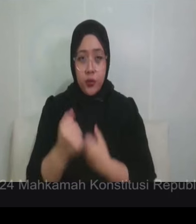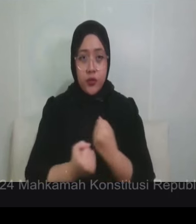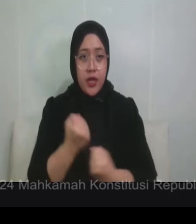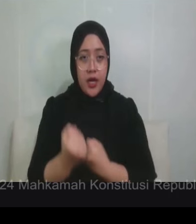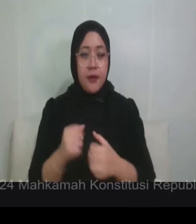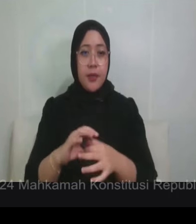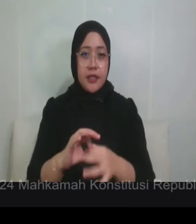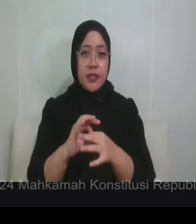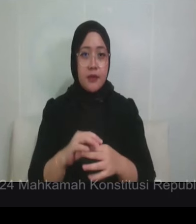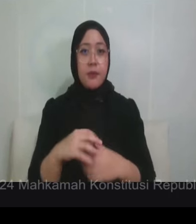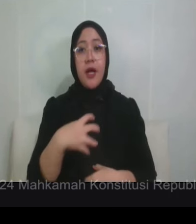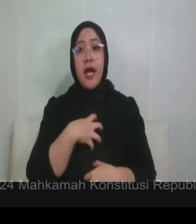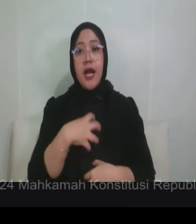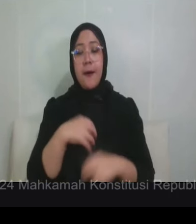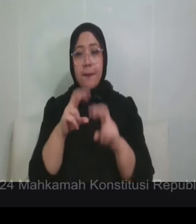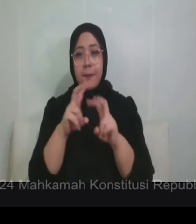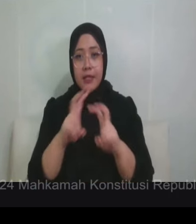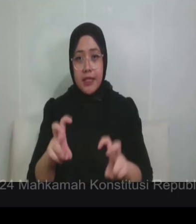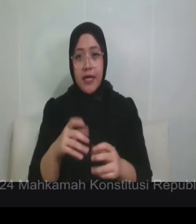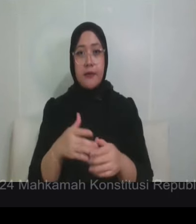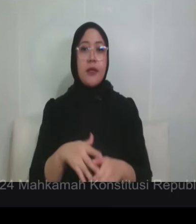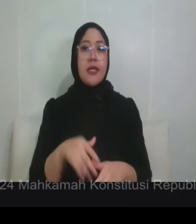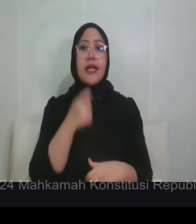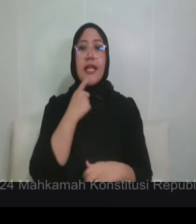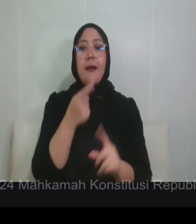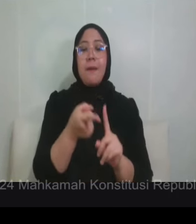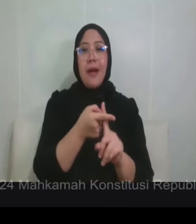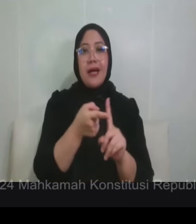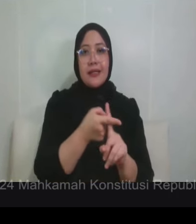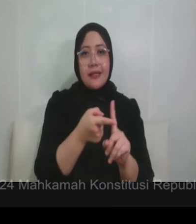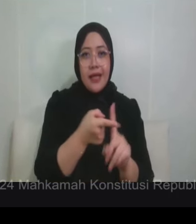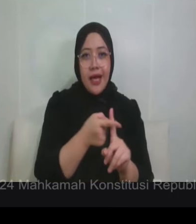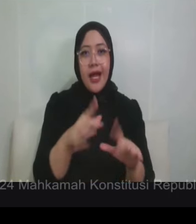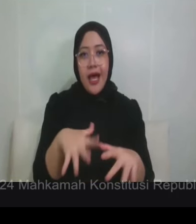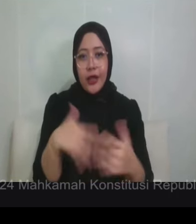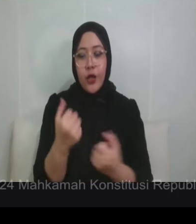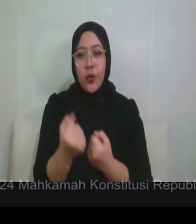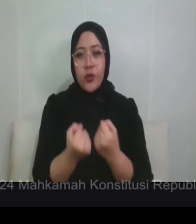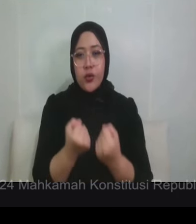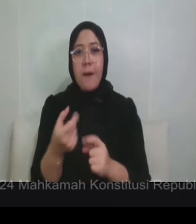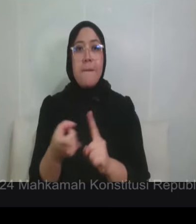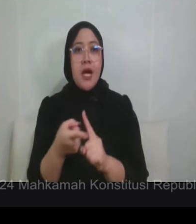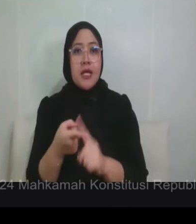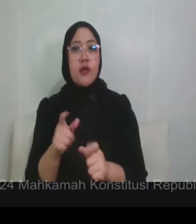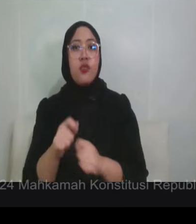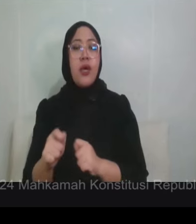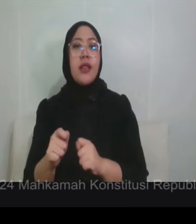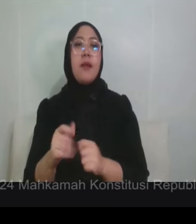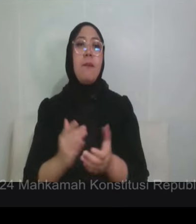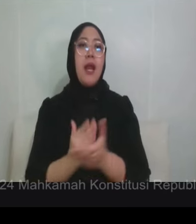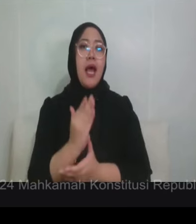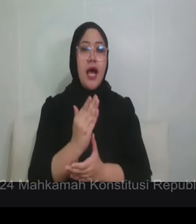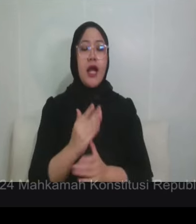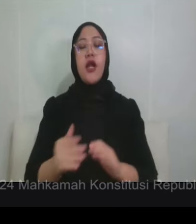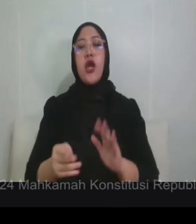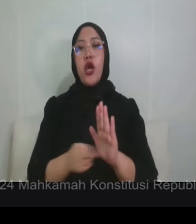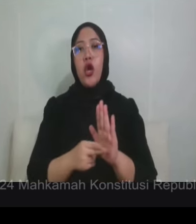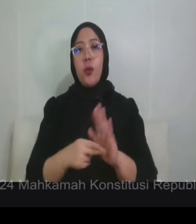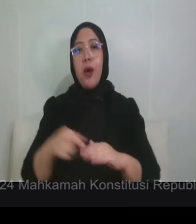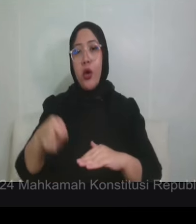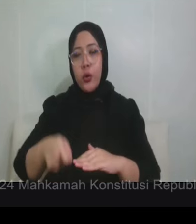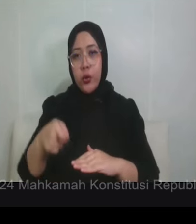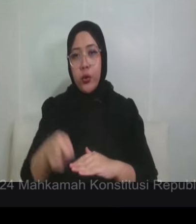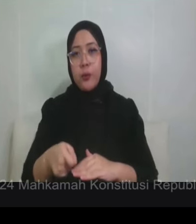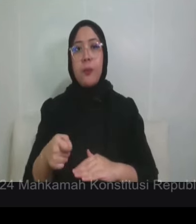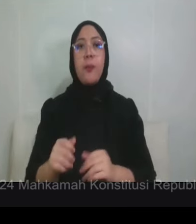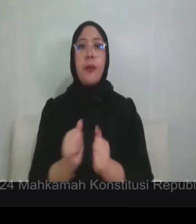mengandung sifat pemaksaan atau upaya paksa yang esensinya memuat norma hukum acara pidana yang seharusnya dimuat dalam undang-undang bukan dalam peraturan